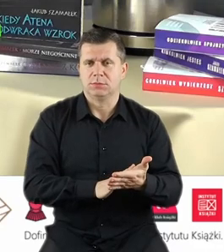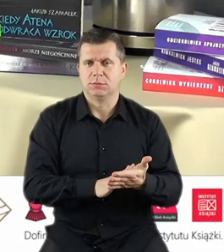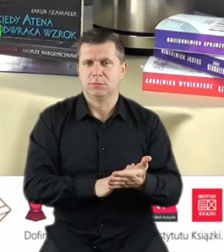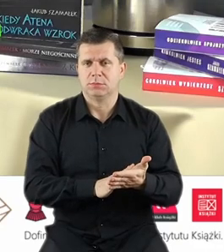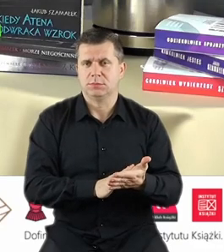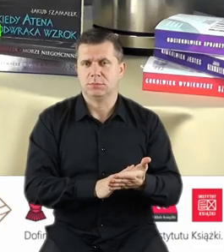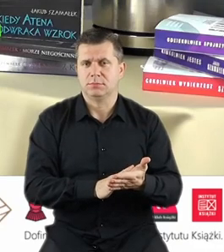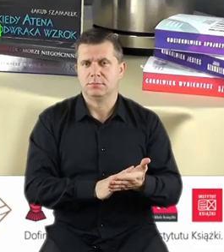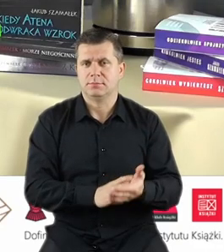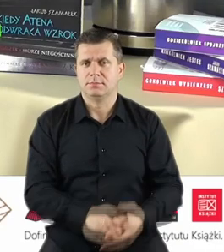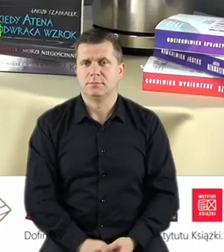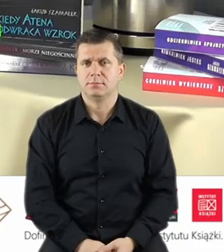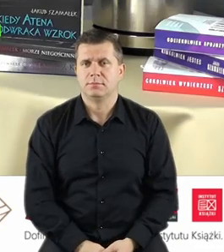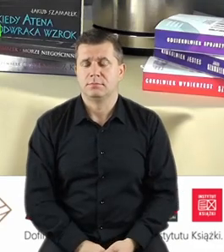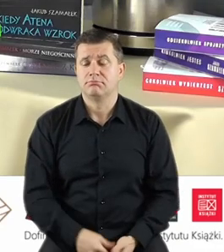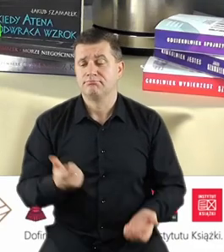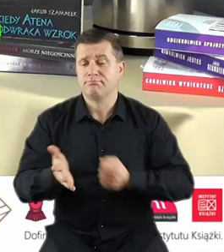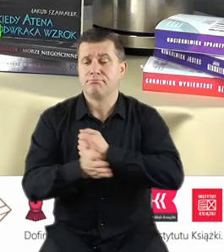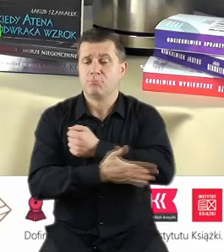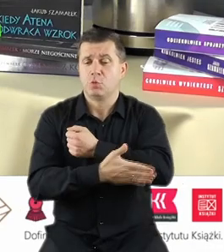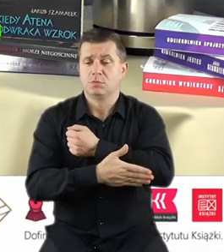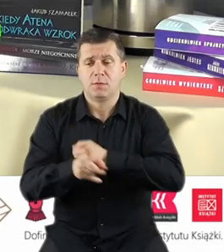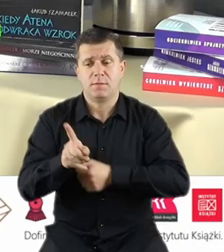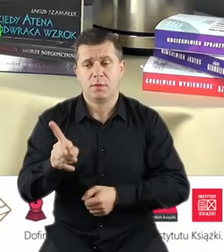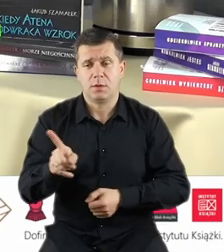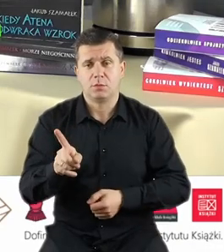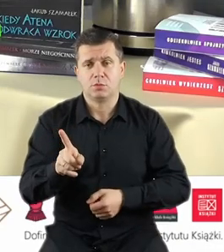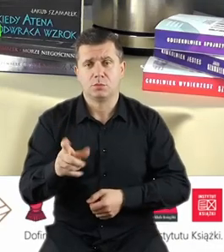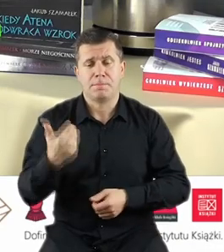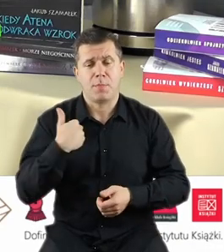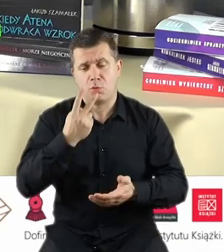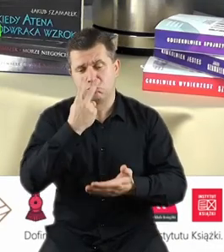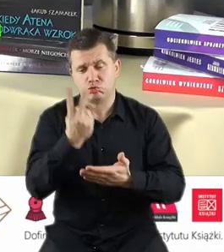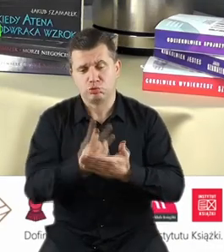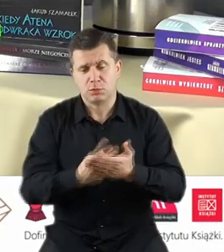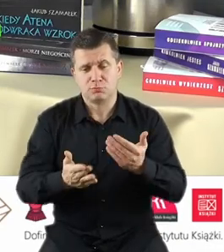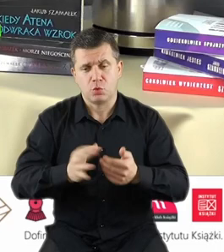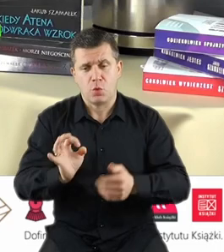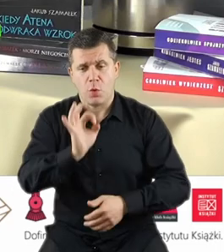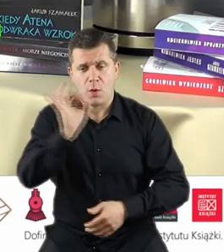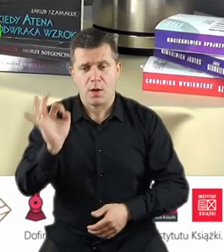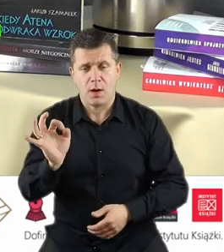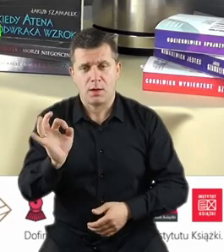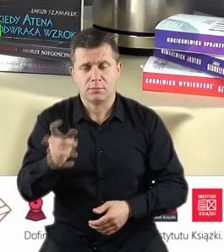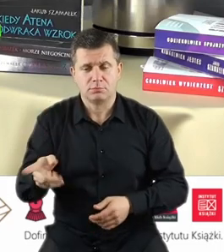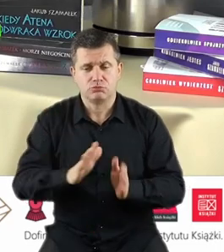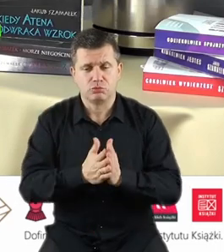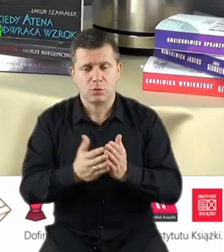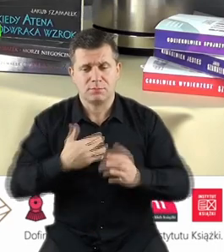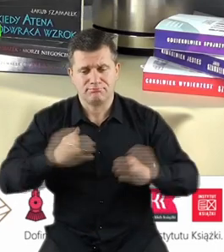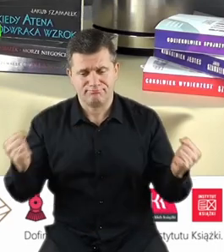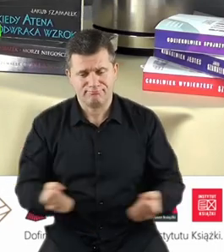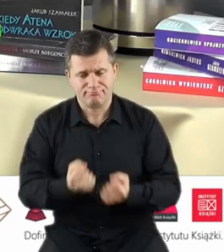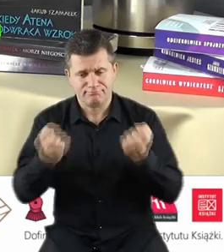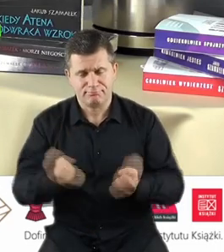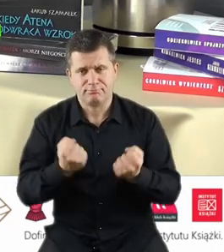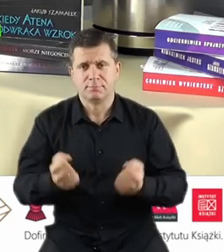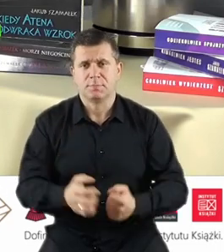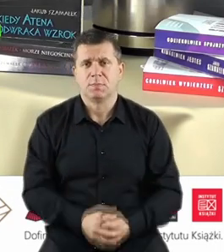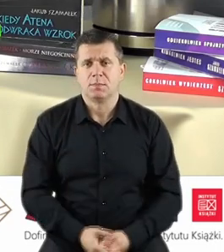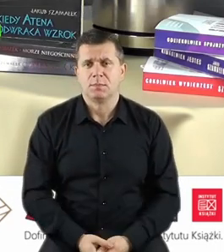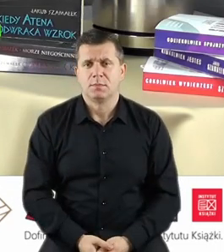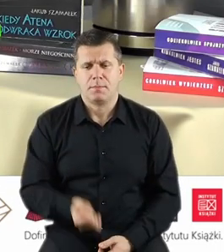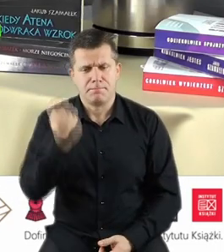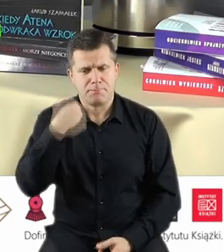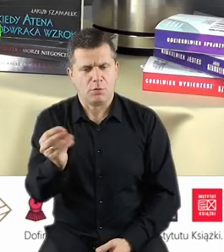I ja jakby na podstawie tego, co czytałem przy okazji takiego researchu do tych książek, a ja się staram no, bardzo rzetelnie